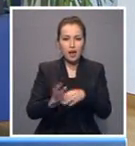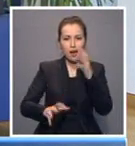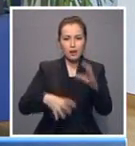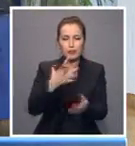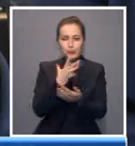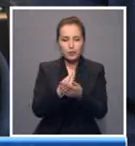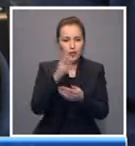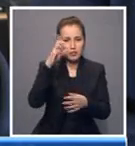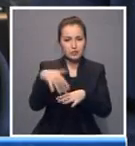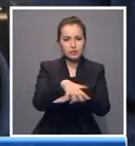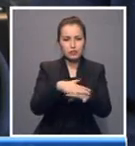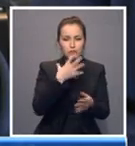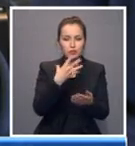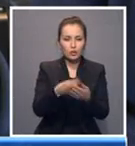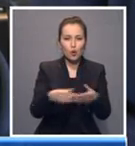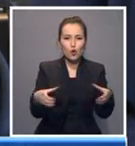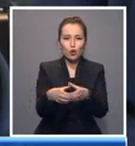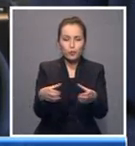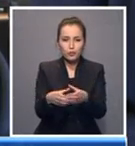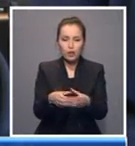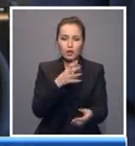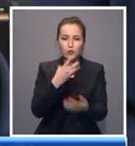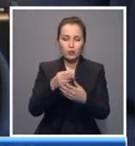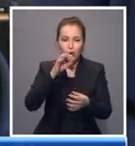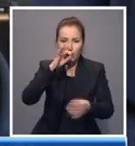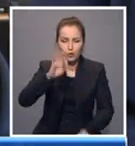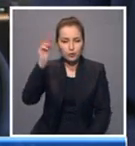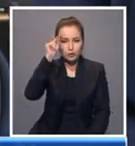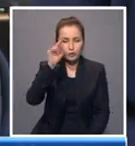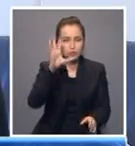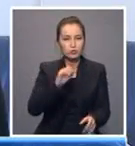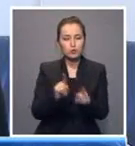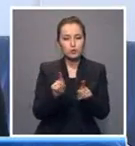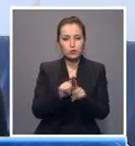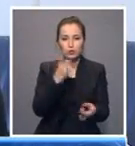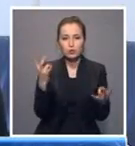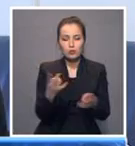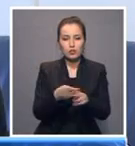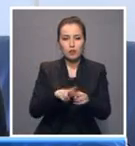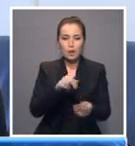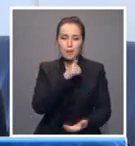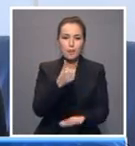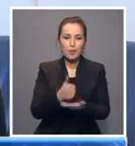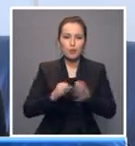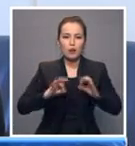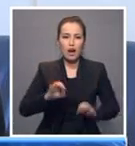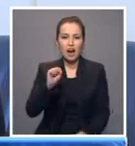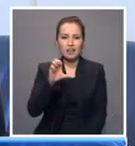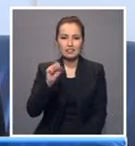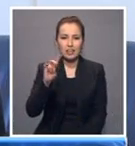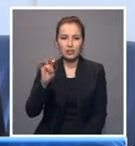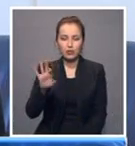азулы елдерінің мәртебелі ұйымдарының озық тәжірибесін игеру шарт. Осы мақсатта бас прокурор Жақып Асанов, Біріккен ұлттар